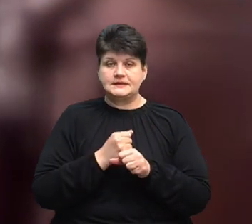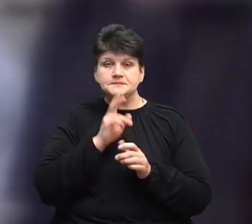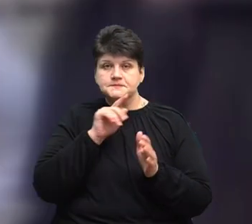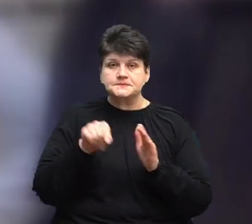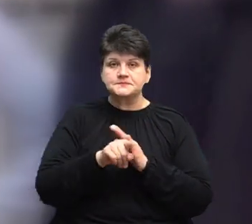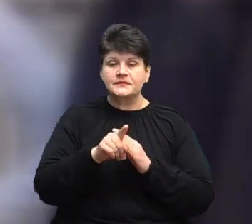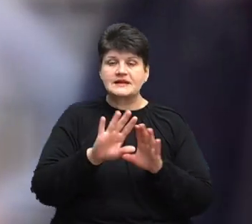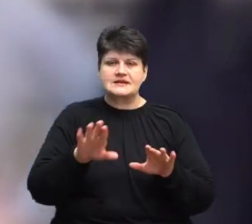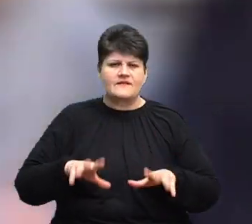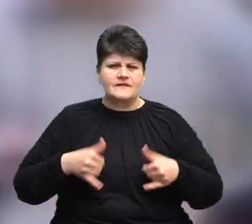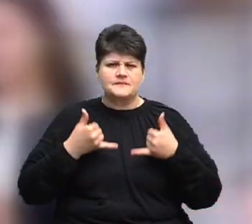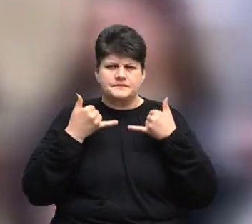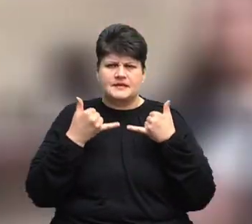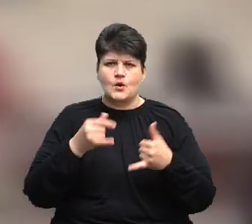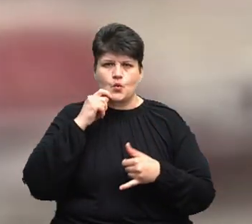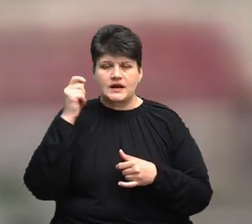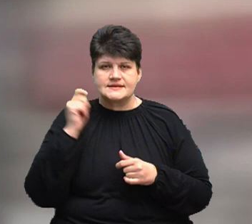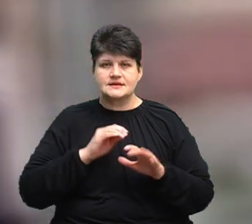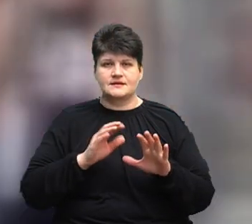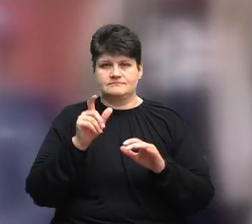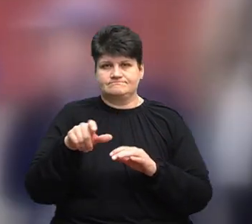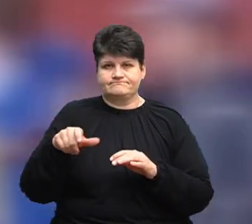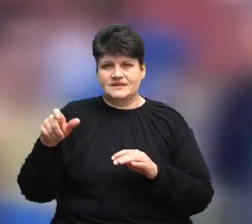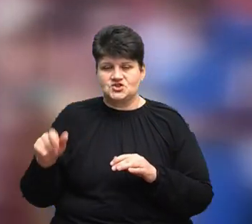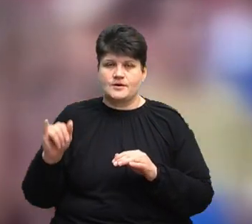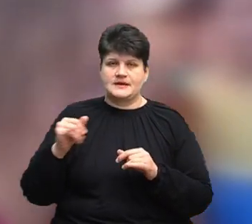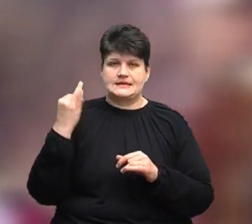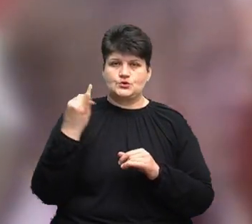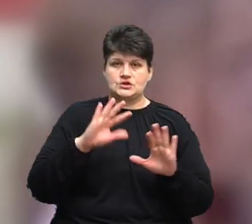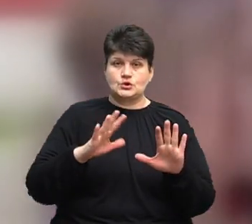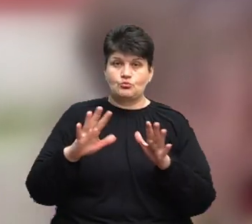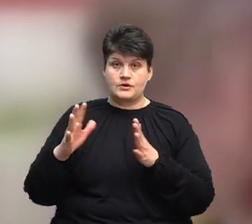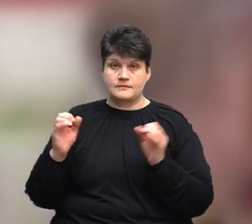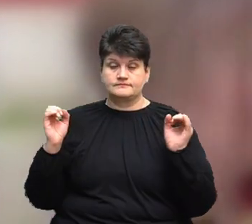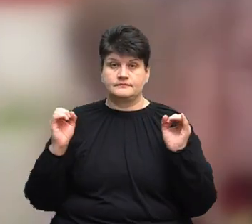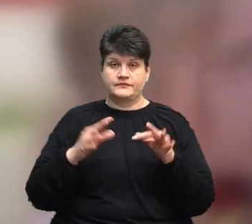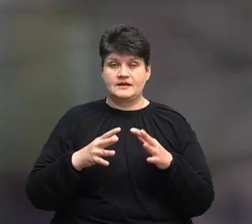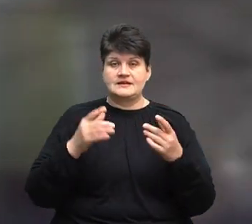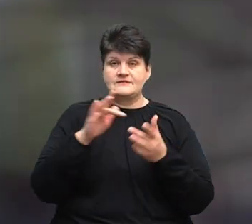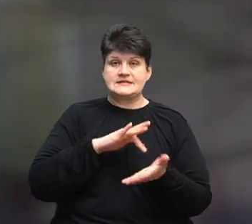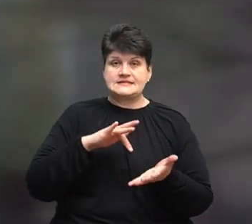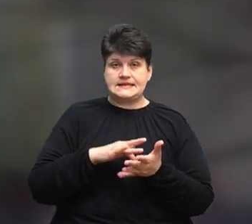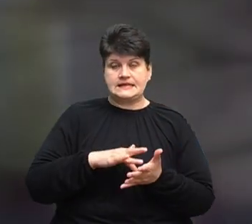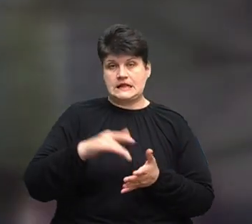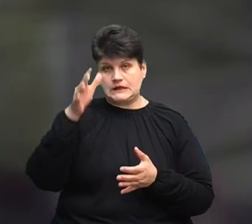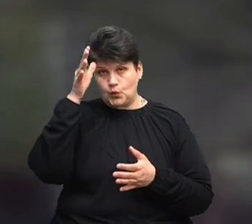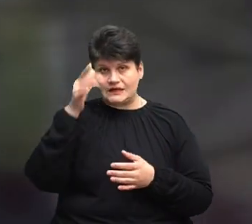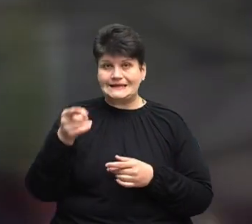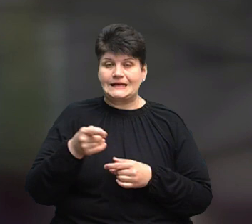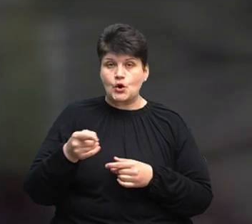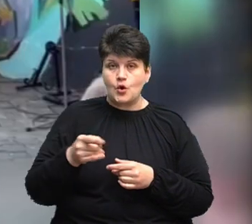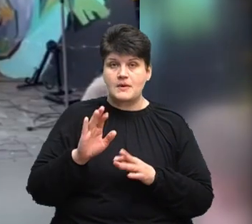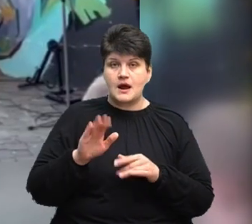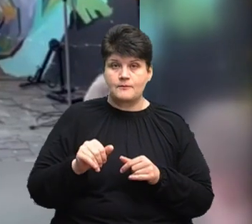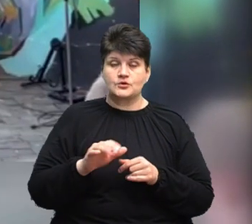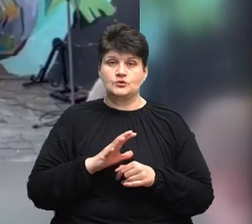українським діячам та історичним подіям. Наприкінці дня молодь зібралася у центрі науки Тернополя, аби нагородити переможців квесту. А потім відбувся квартирник.